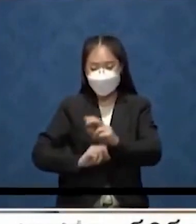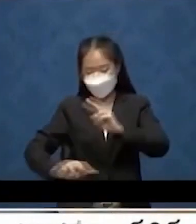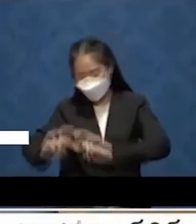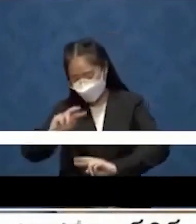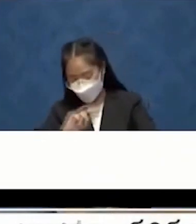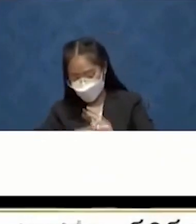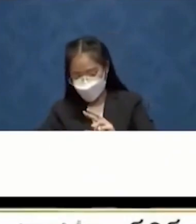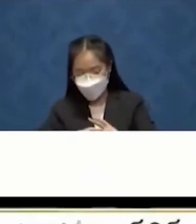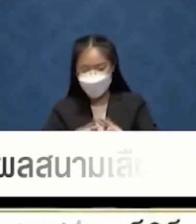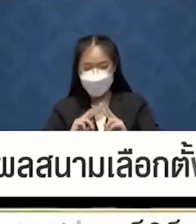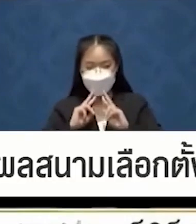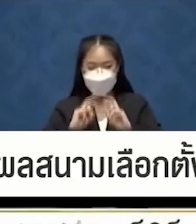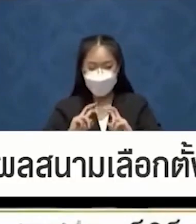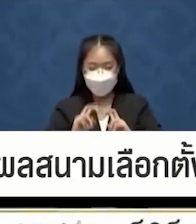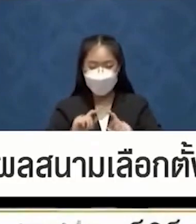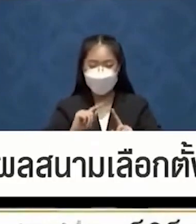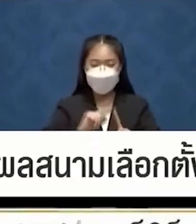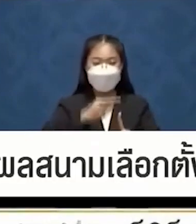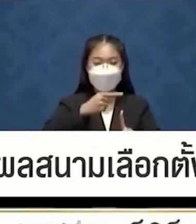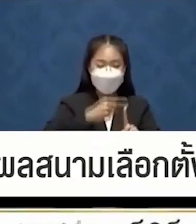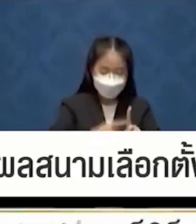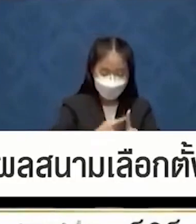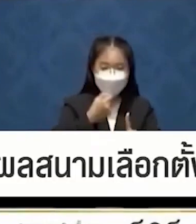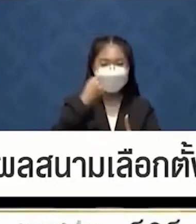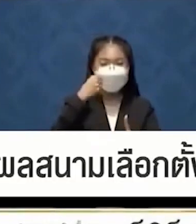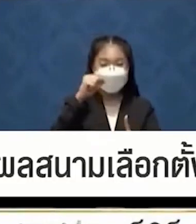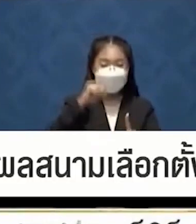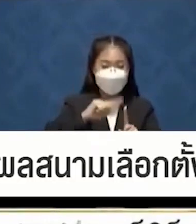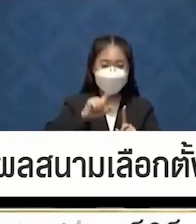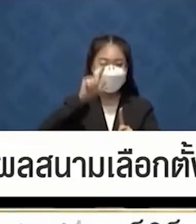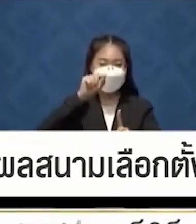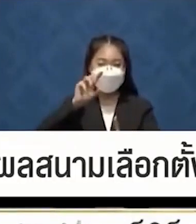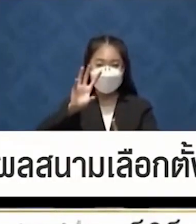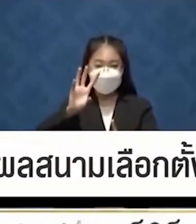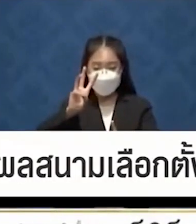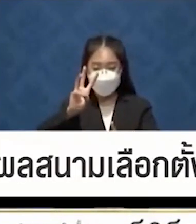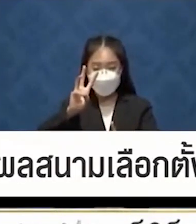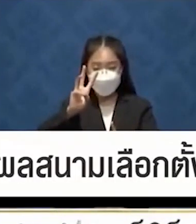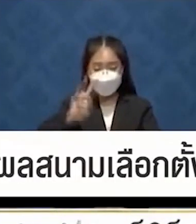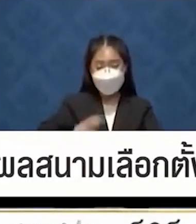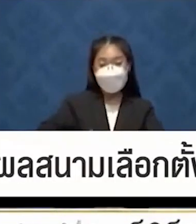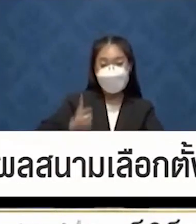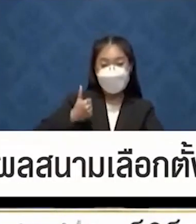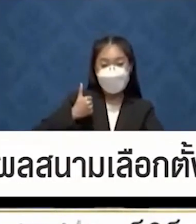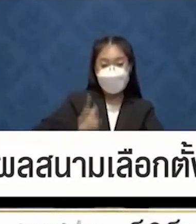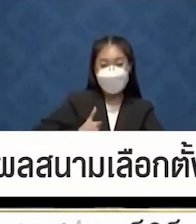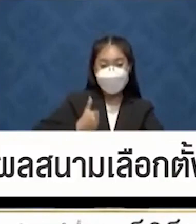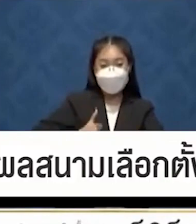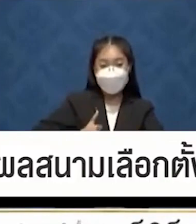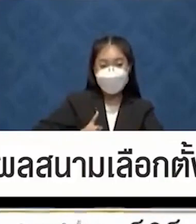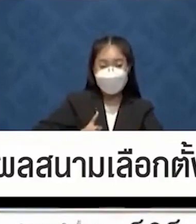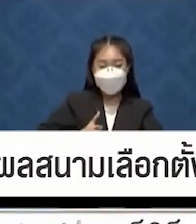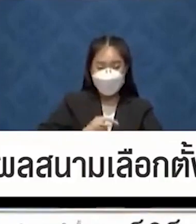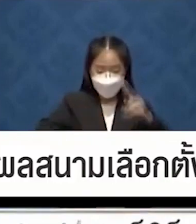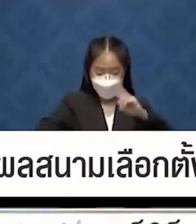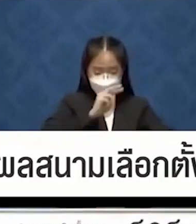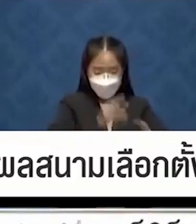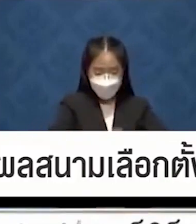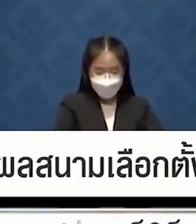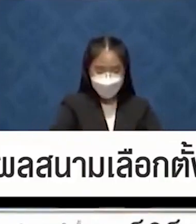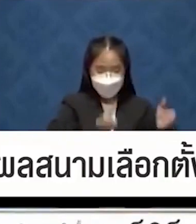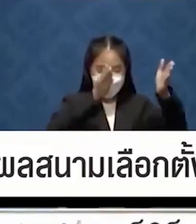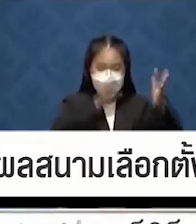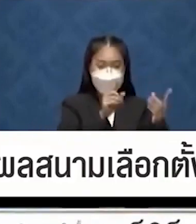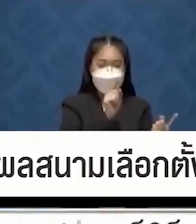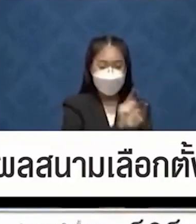อิงกับขั้วการเมืองไหนมาตลอดรวมไปถึงเงินที่ไหลไปซื้อบ้านหรูๆโครงการ